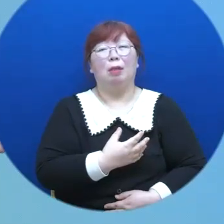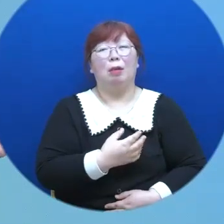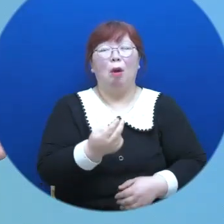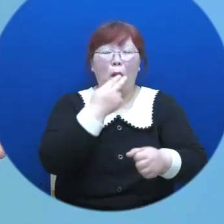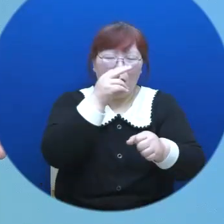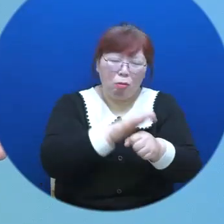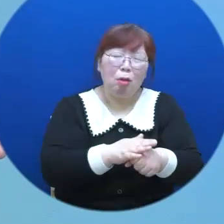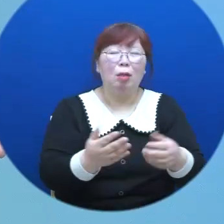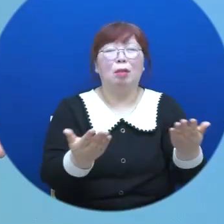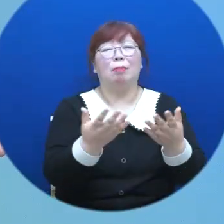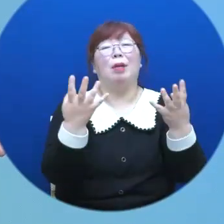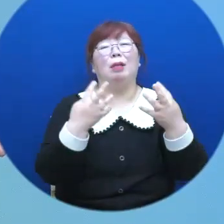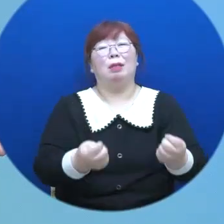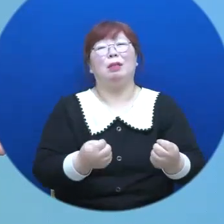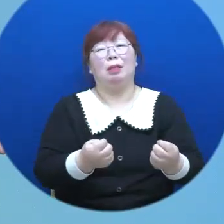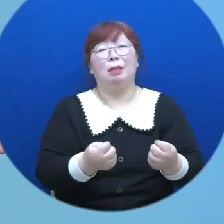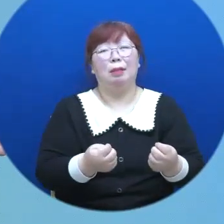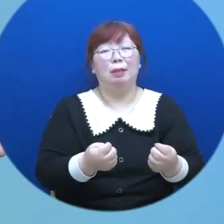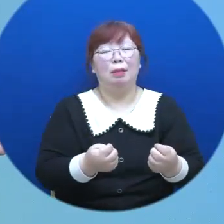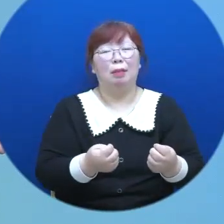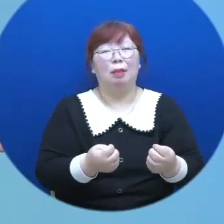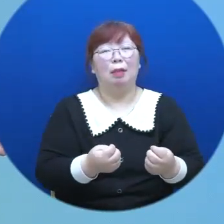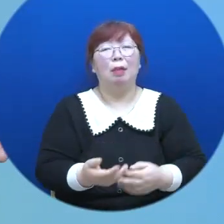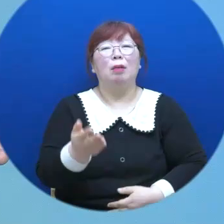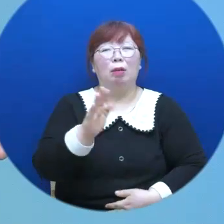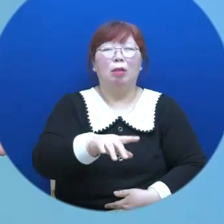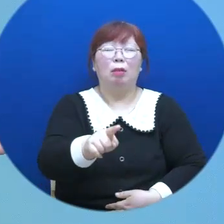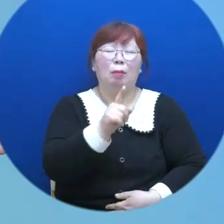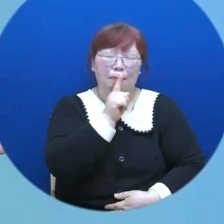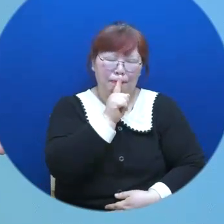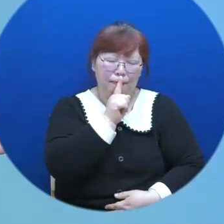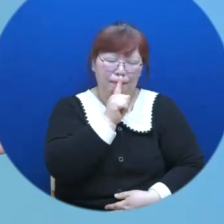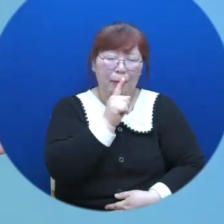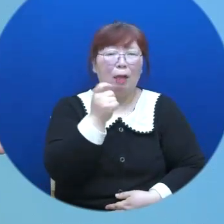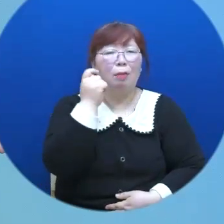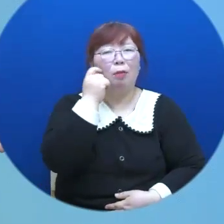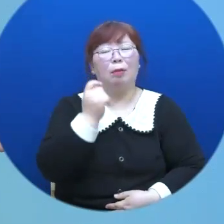억울한 거 많았잖아. 그런데 너 말 못했잖아.